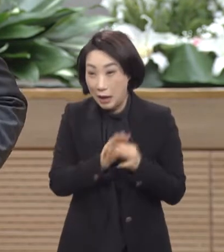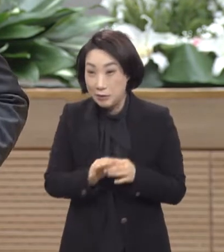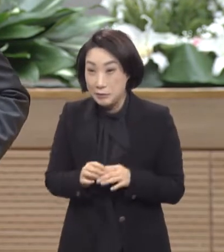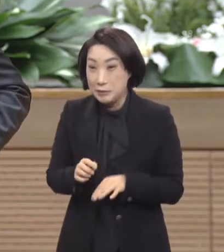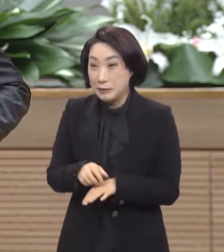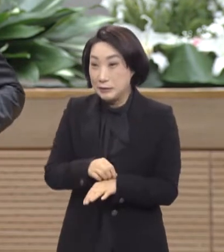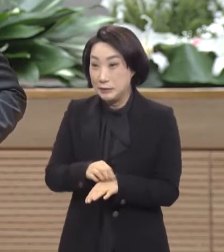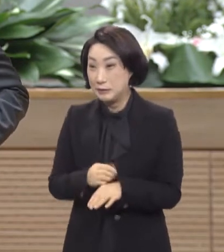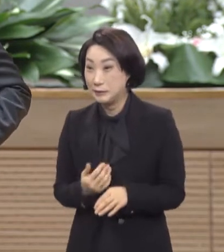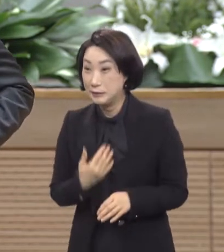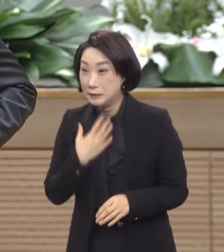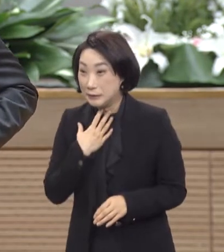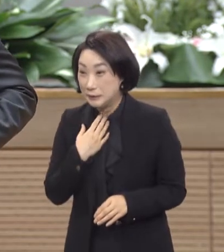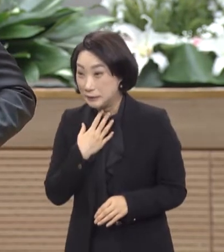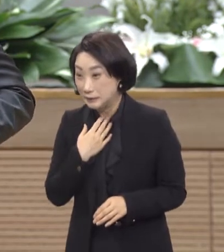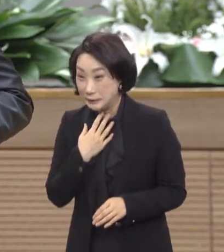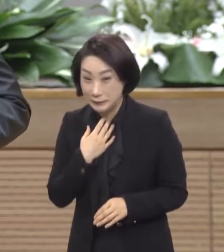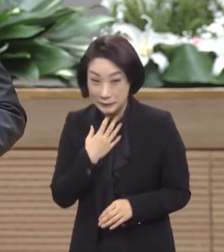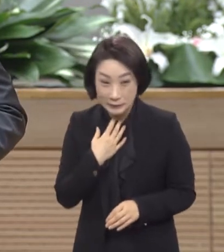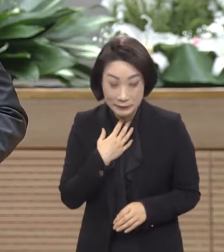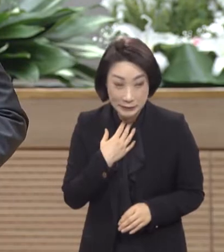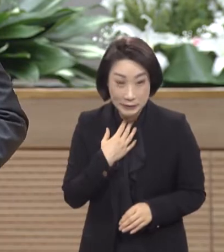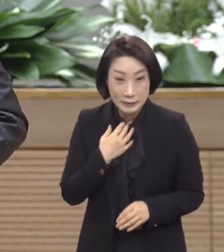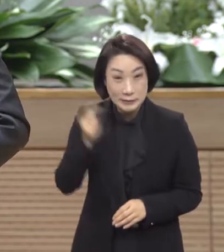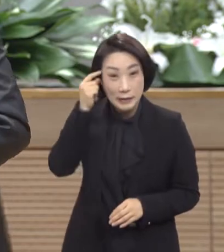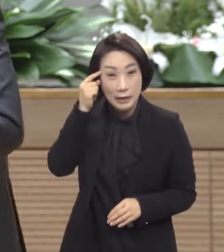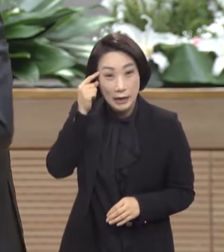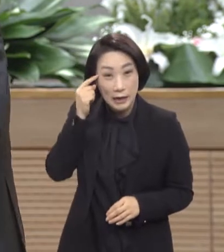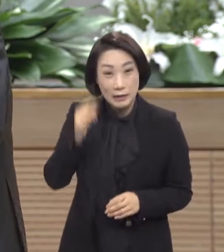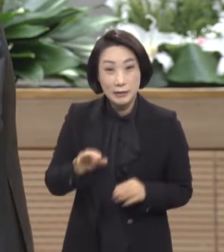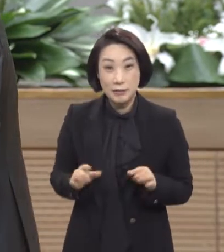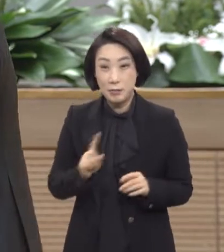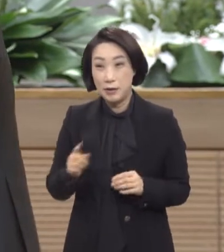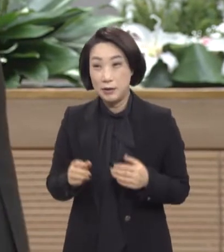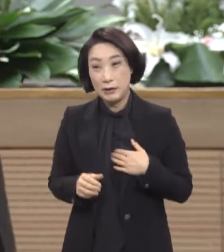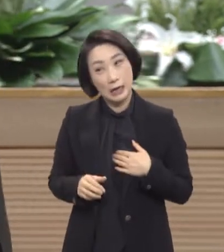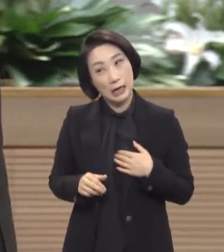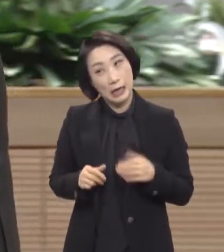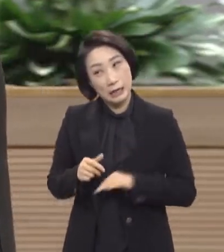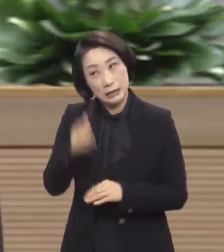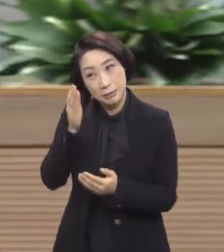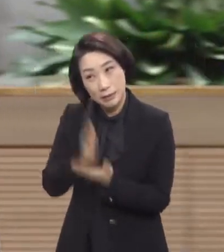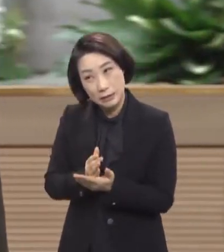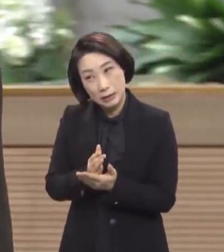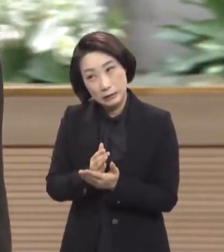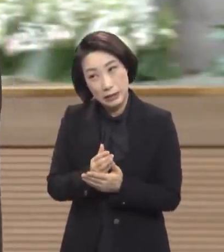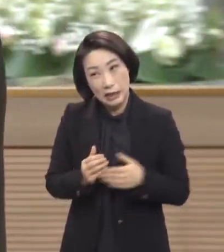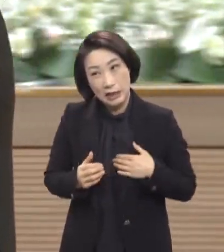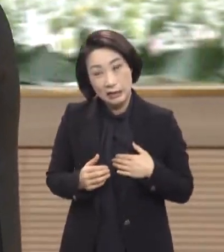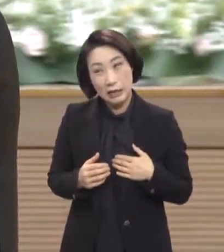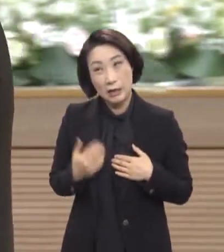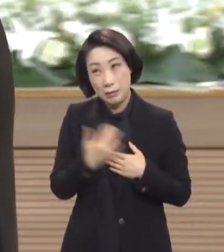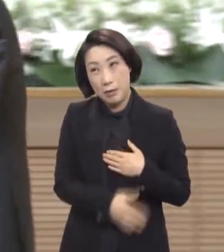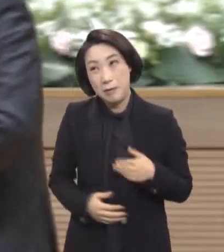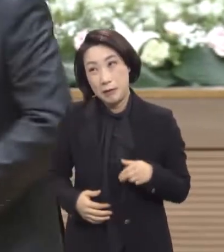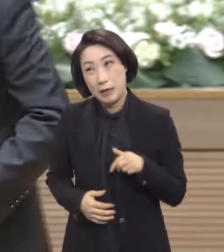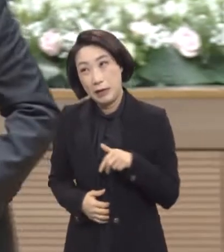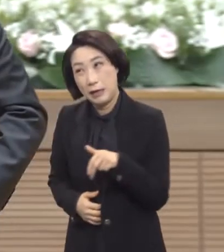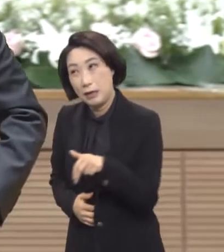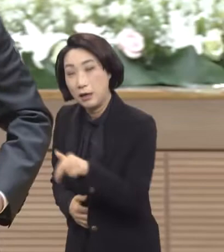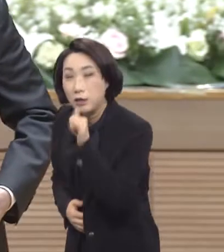싶으니 강하게 자기 생각을 꽉 움켜쥐고 가면 안 되는 데가 뭐 끌고 와. 안 되는 데